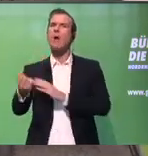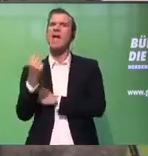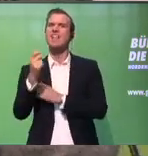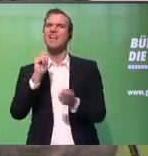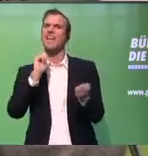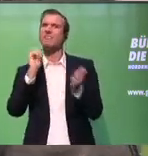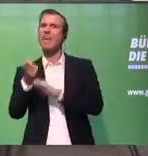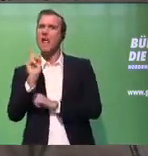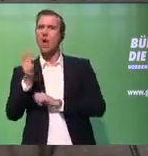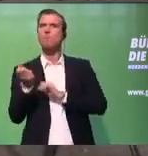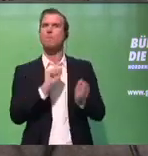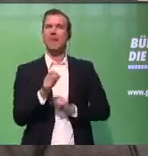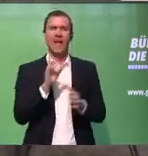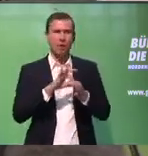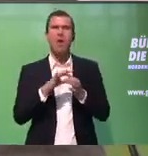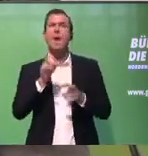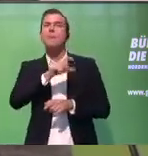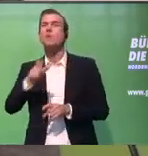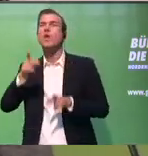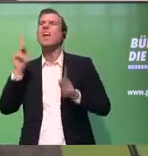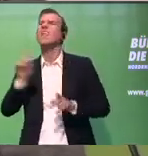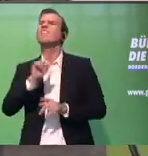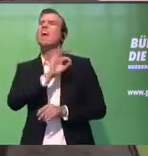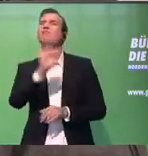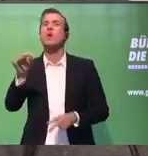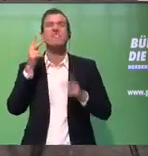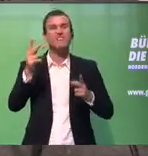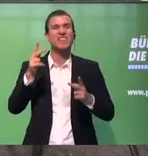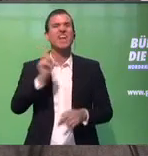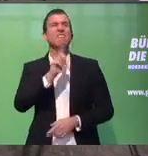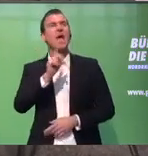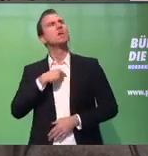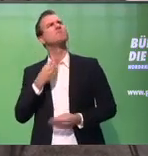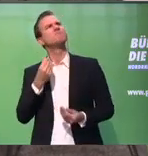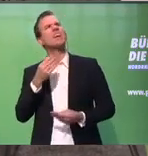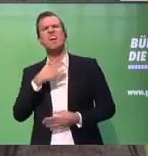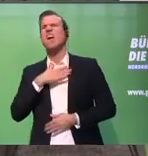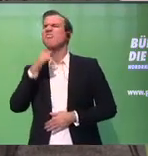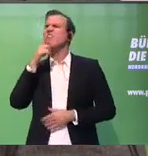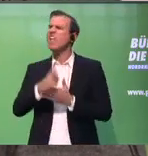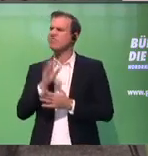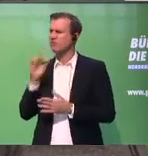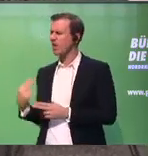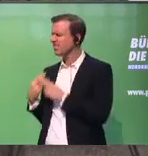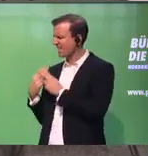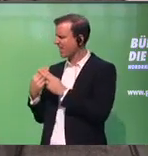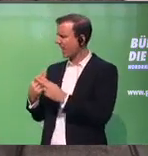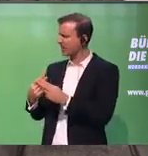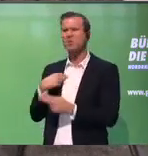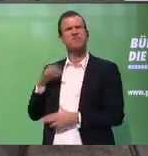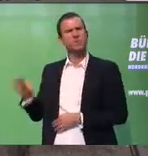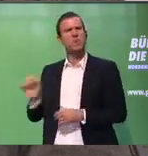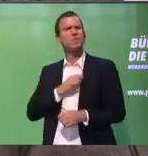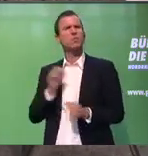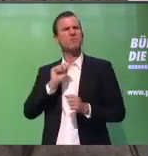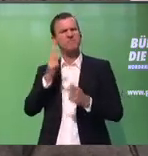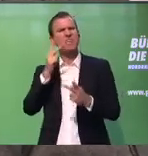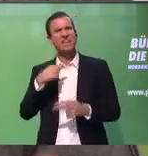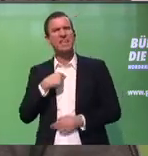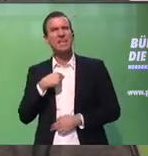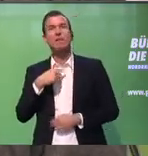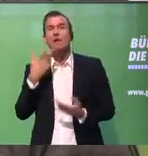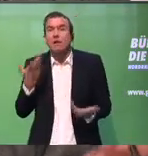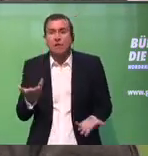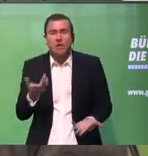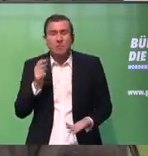Energiewende verstanden wird, wem Bürgerrechte wichtig sind, wer Verantwortung für nachfolgende Generationen übernehmen will, ja, liebe Freundinnen